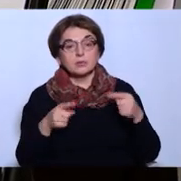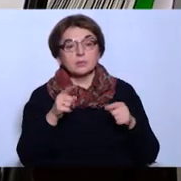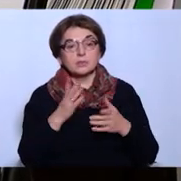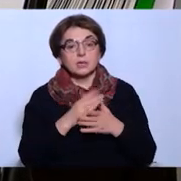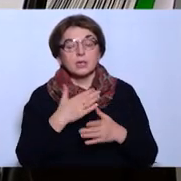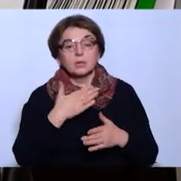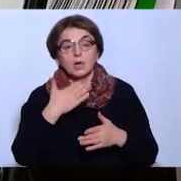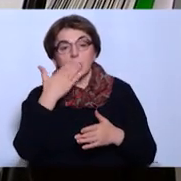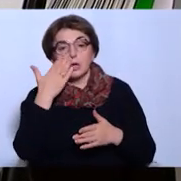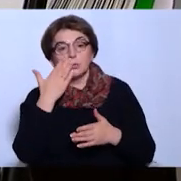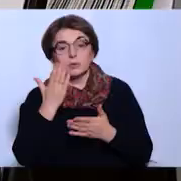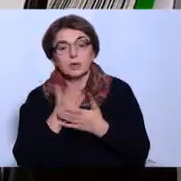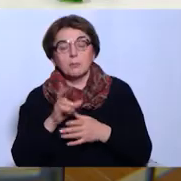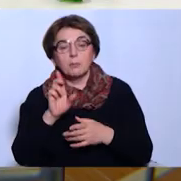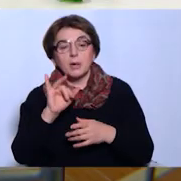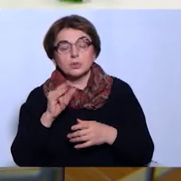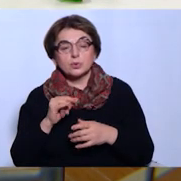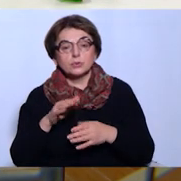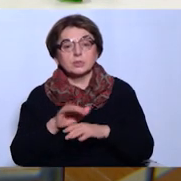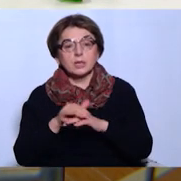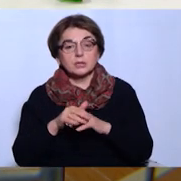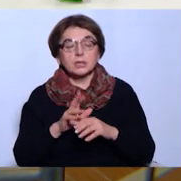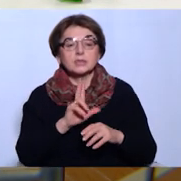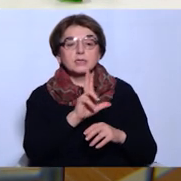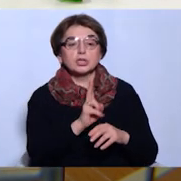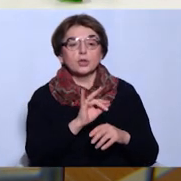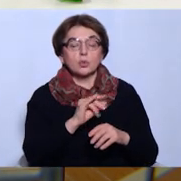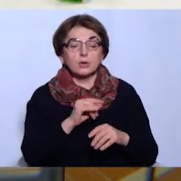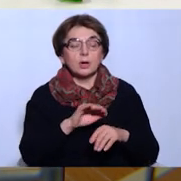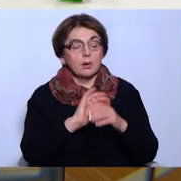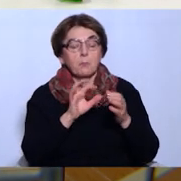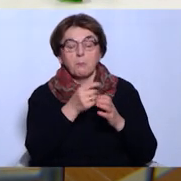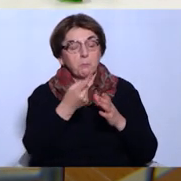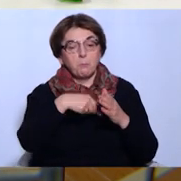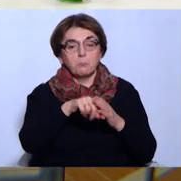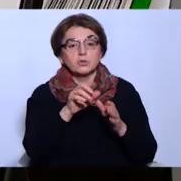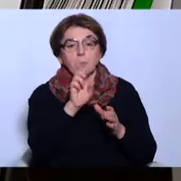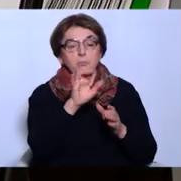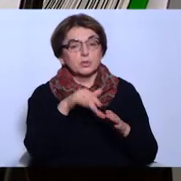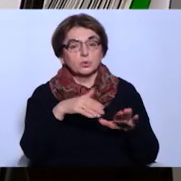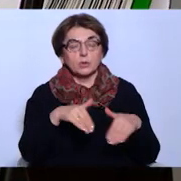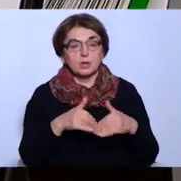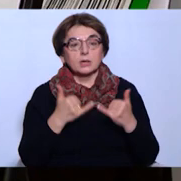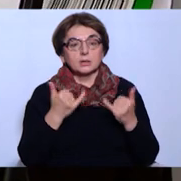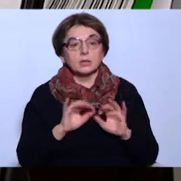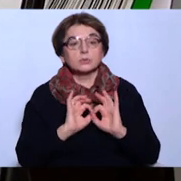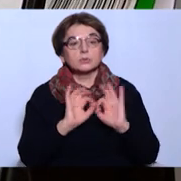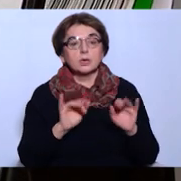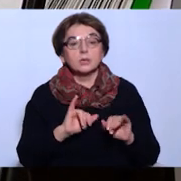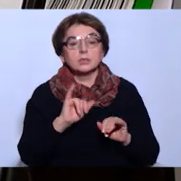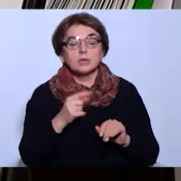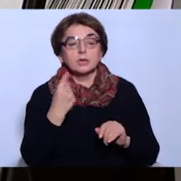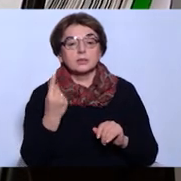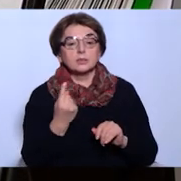რომ არომატულები შეიცავენ ბენზოლის ბირთვს, ხოლო ციკლოალკანებში ბენზოლის ბირთვი არ გვაქვს. Სწორედ დღეს ვაპირებთ, რომ